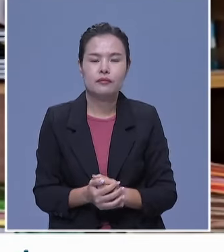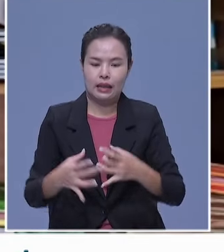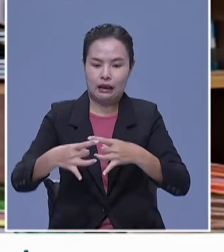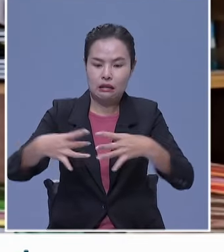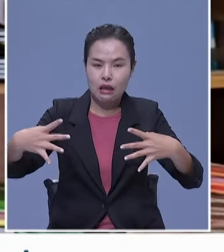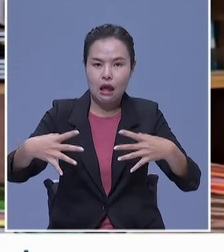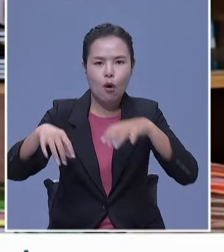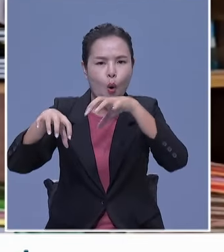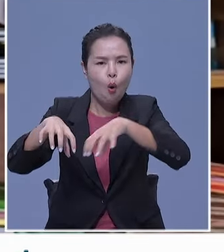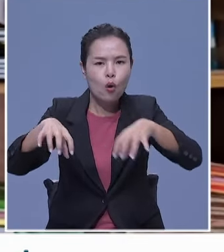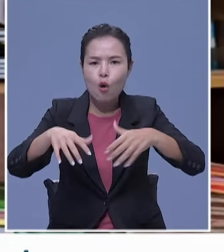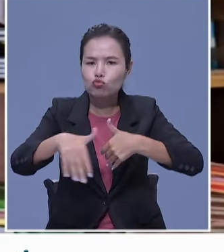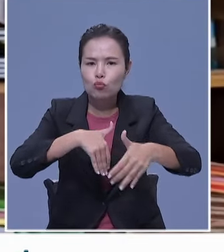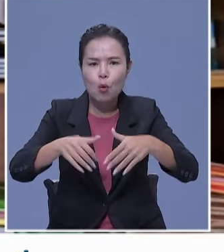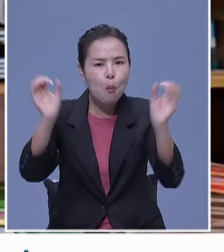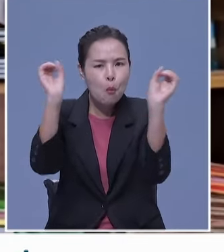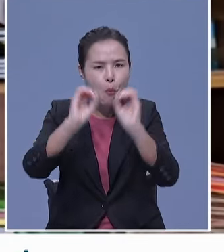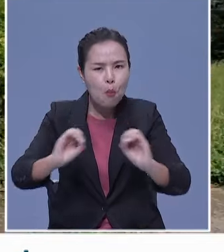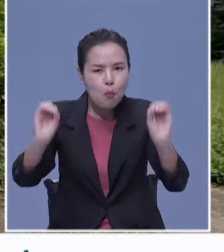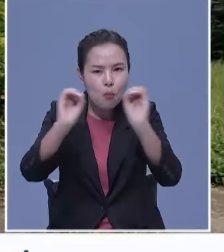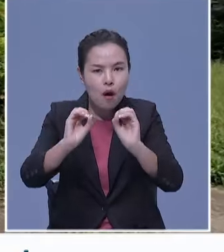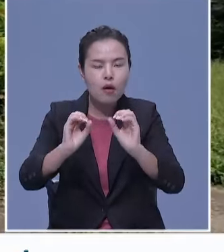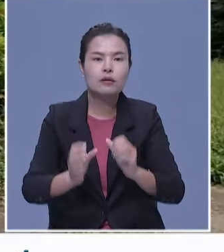งกับองค์กรชุมชนใดๆทั้งสิ้น